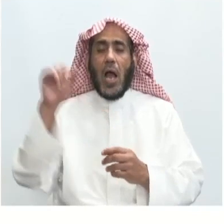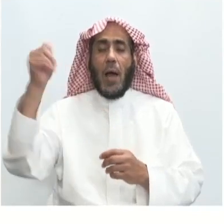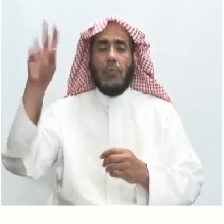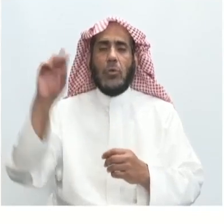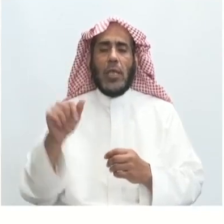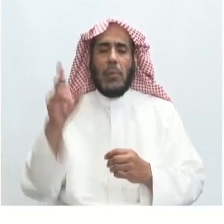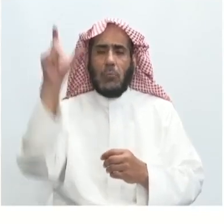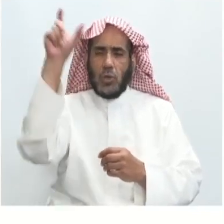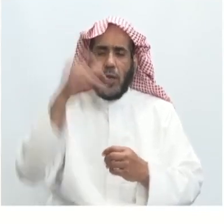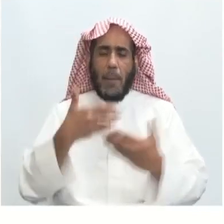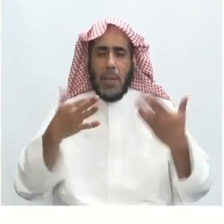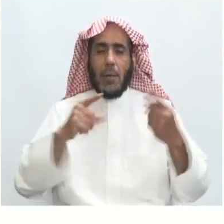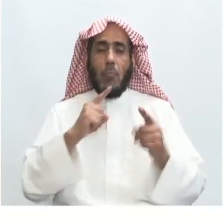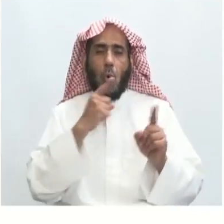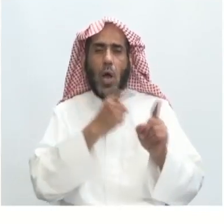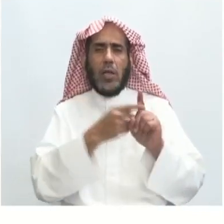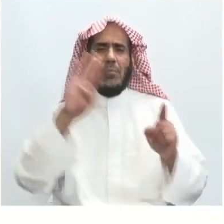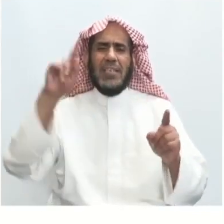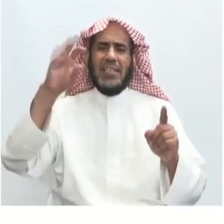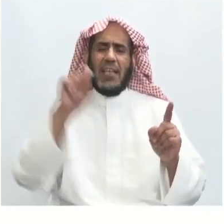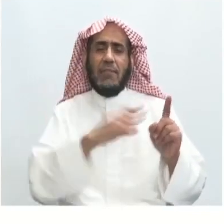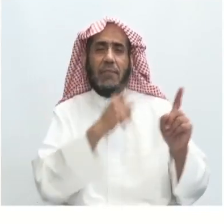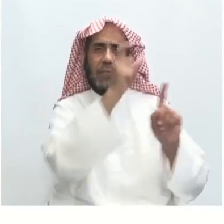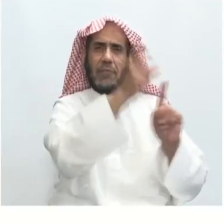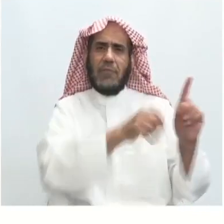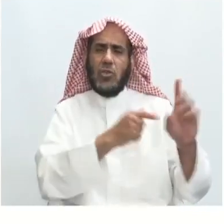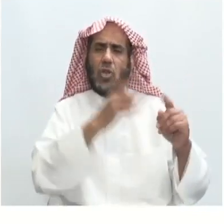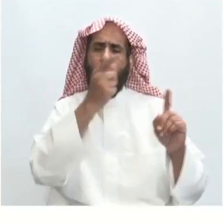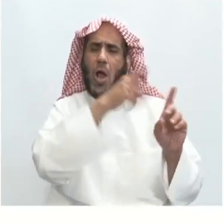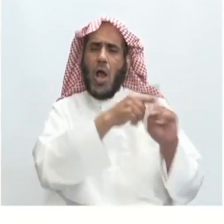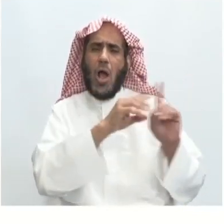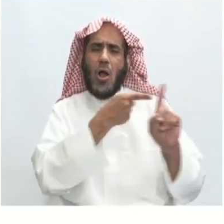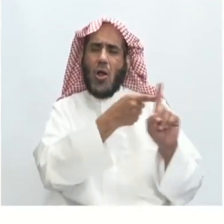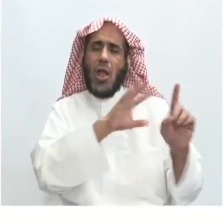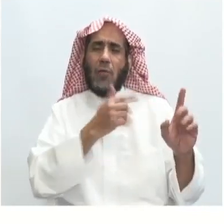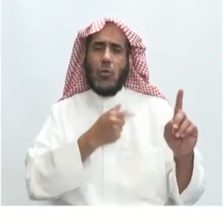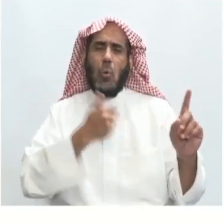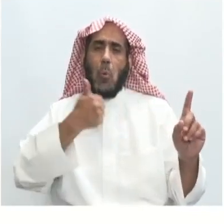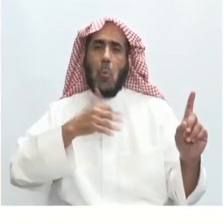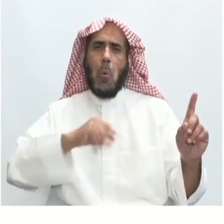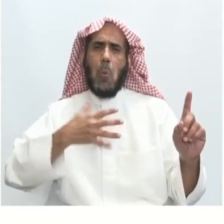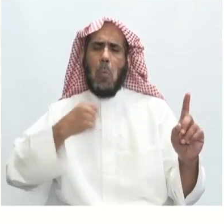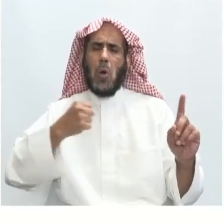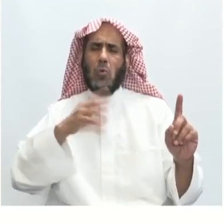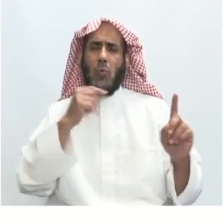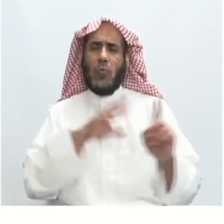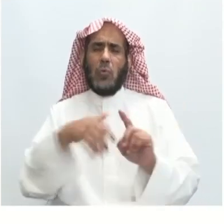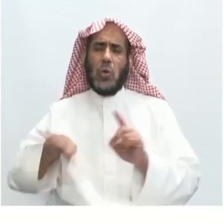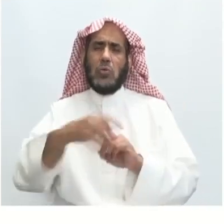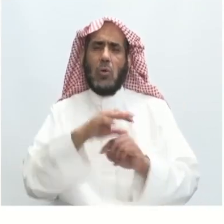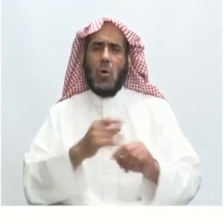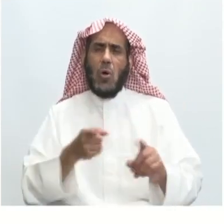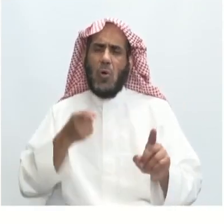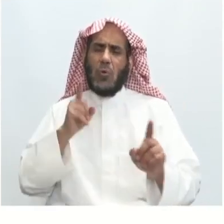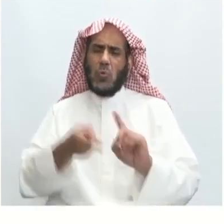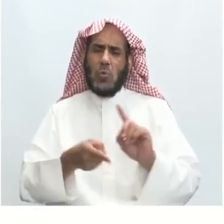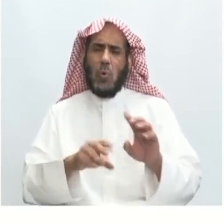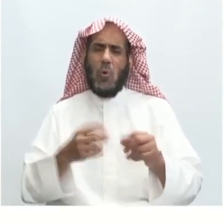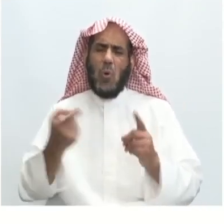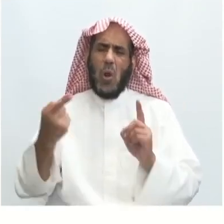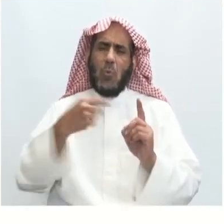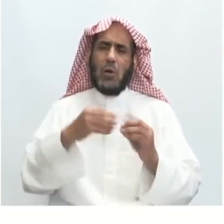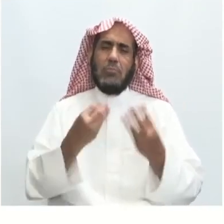الطيب المتنبي مخاطبا سيف الدوله وكيف يتم باسك في اناس تصيبهم فيؤلمك المصاب